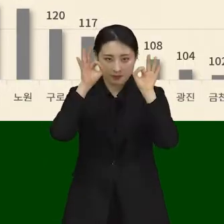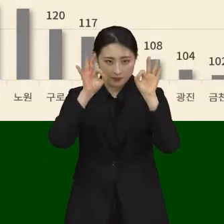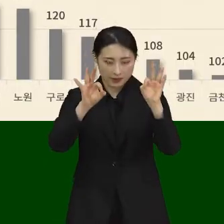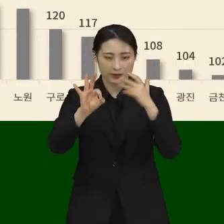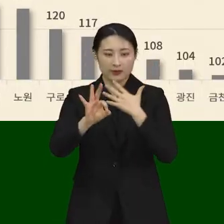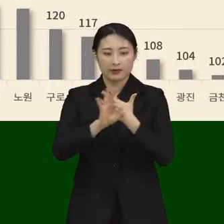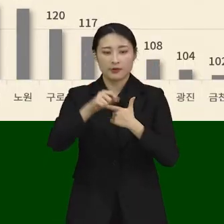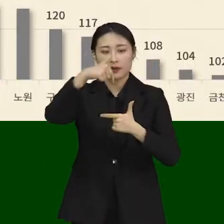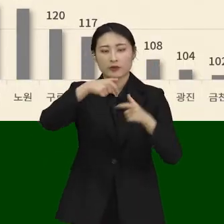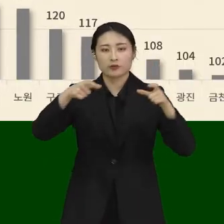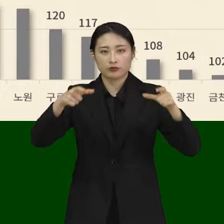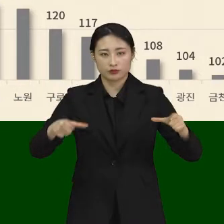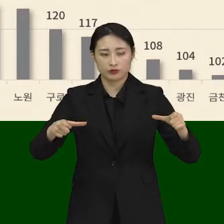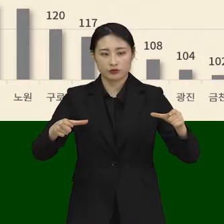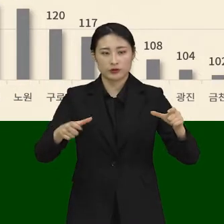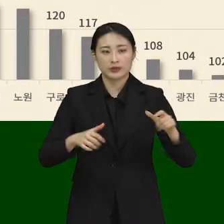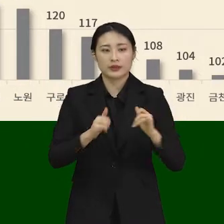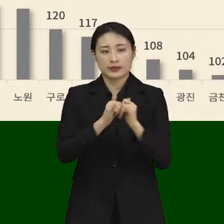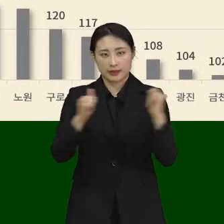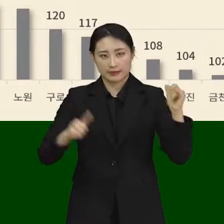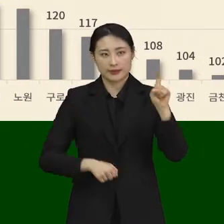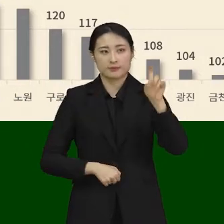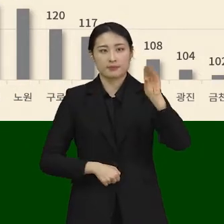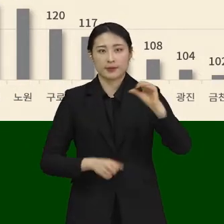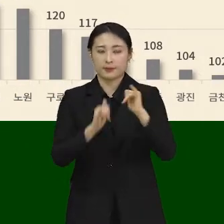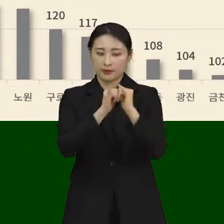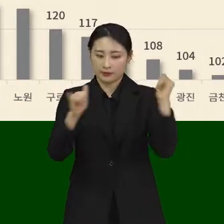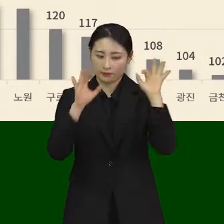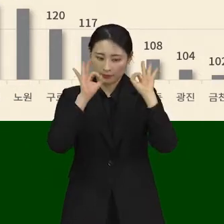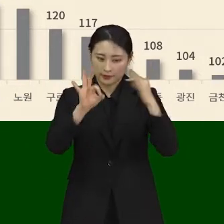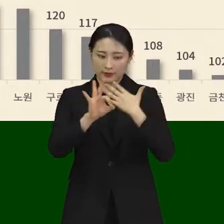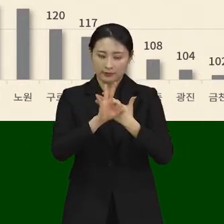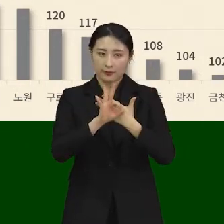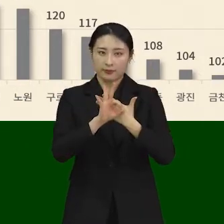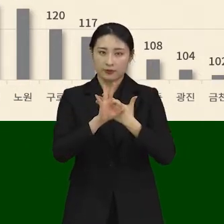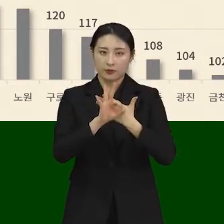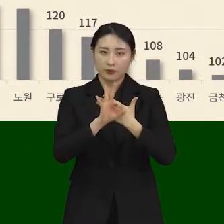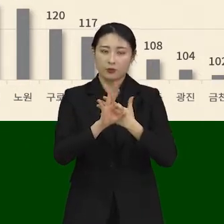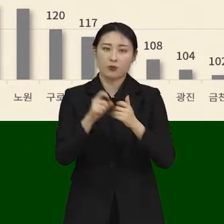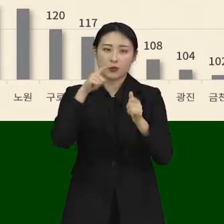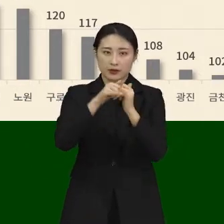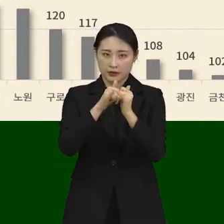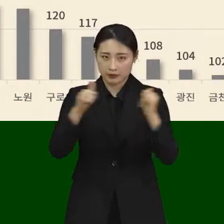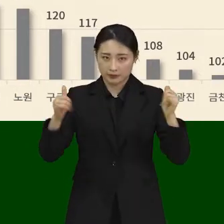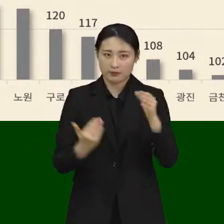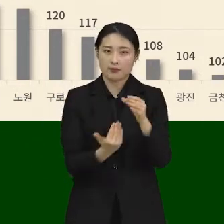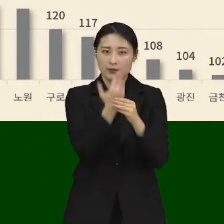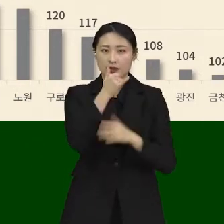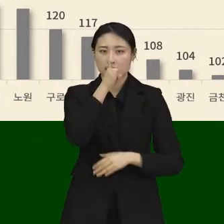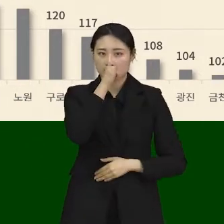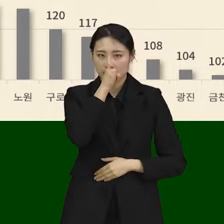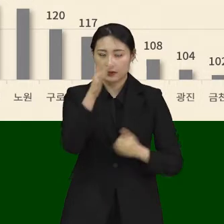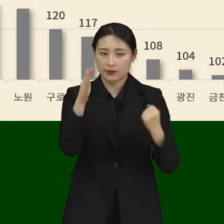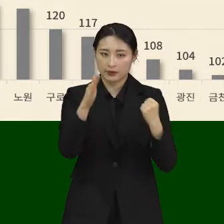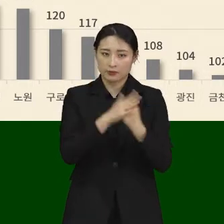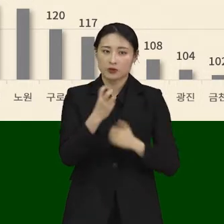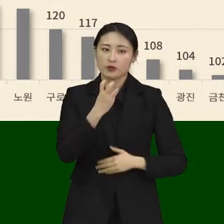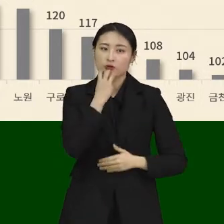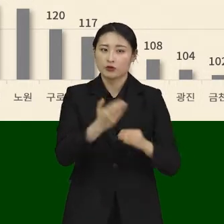우리 강남구는 인구 10만 명당 151.3명의 확진자가 발생해 12위를